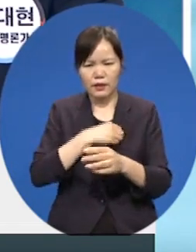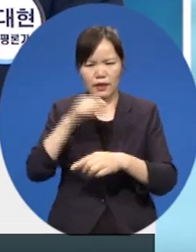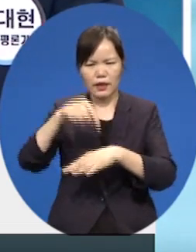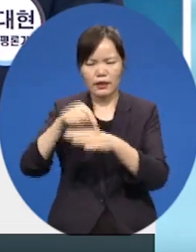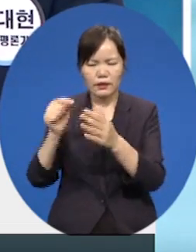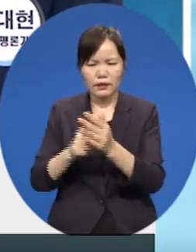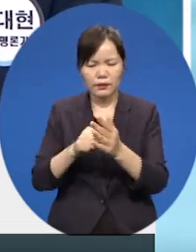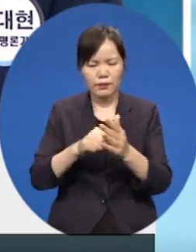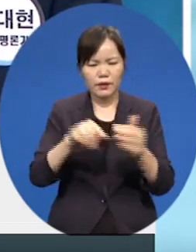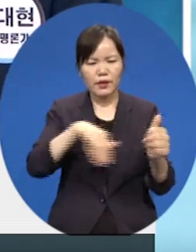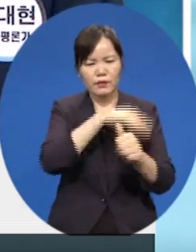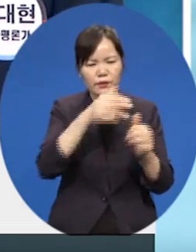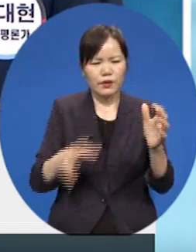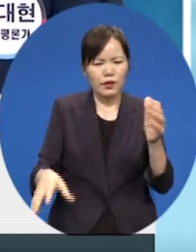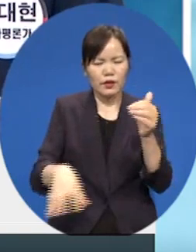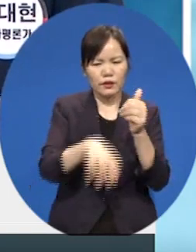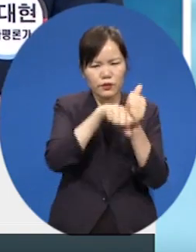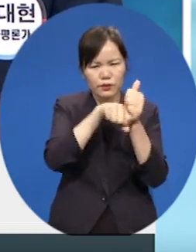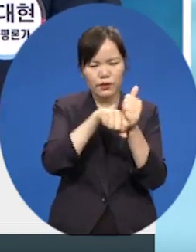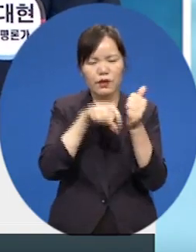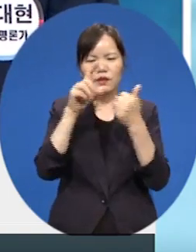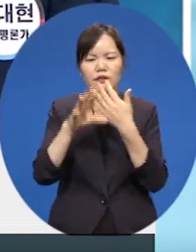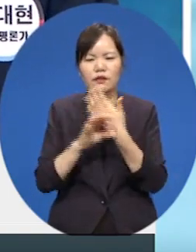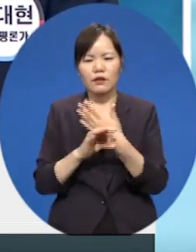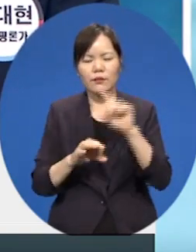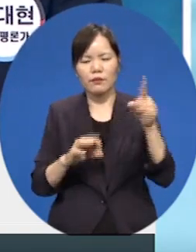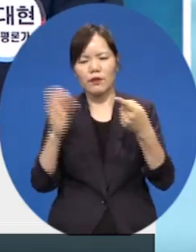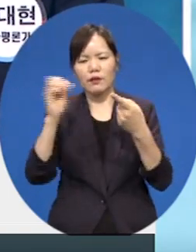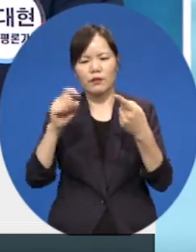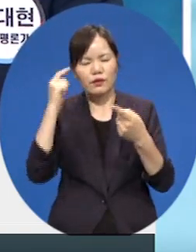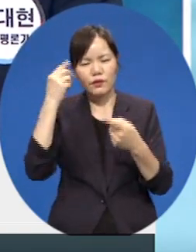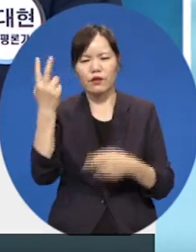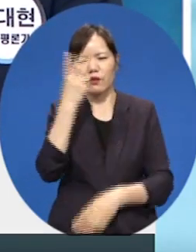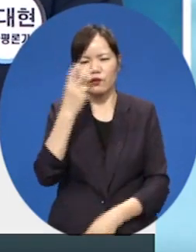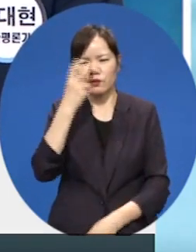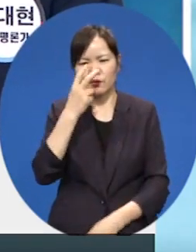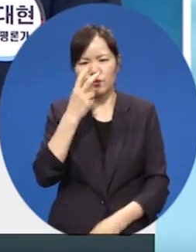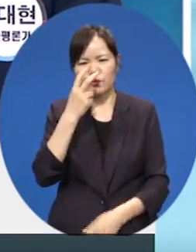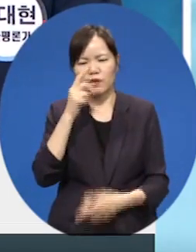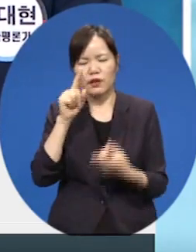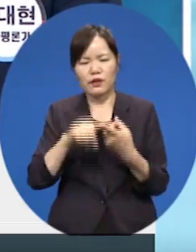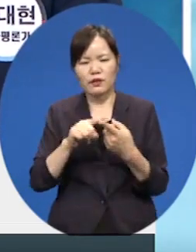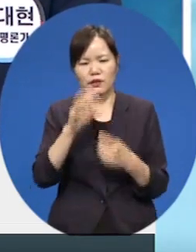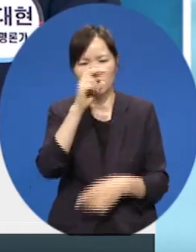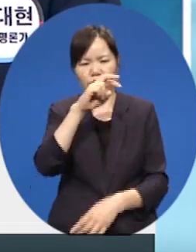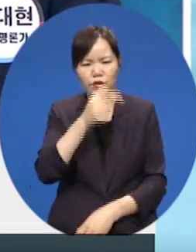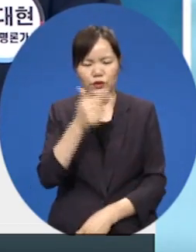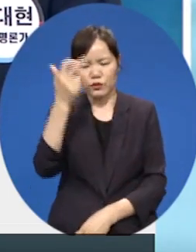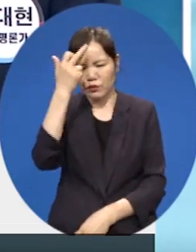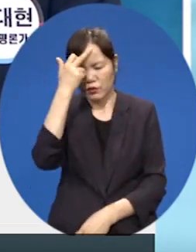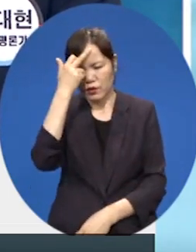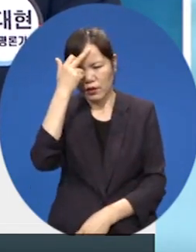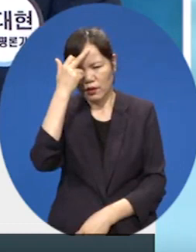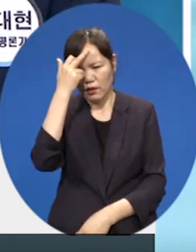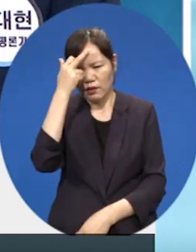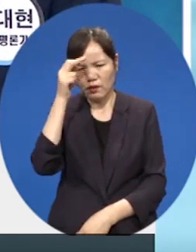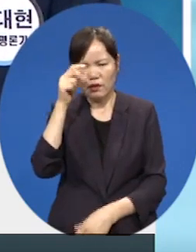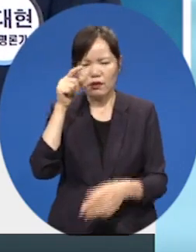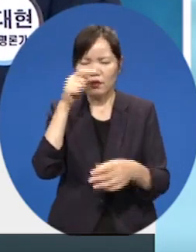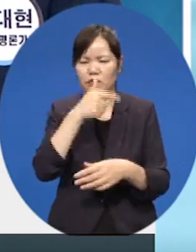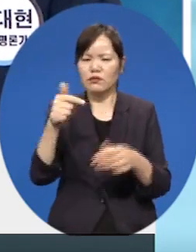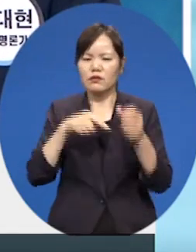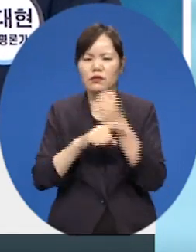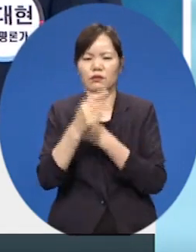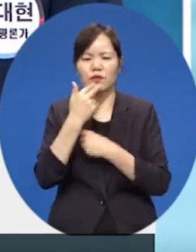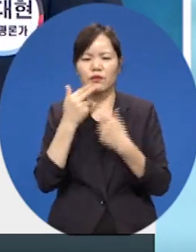뭐 이런 측면에서 본다면 지금 뭐 100% 여론조사 한다 만다 뭐 이거는 사실 뭐 윤석열이든 아니면 최재형이든 별로 큰 의미는